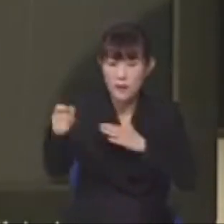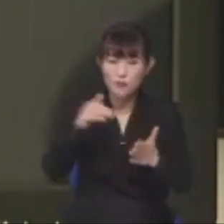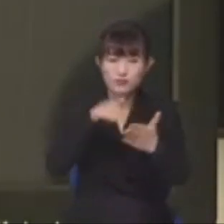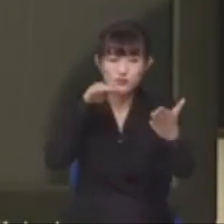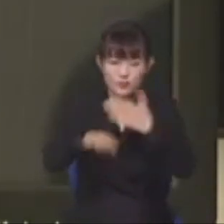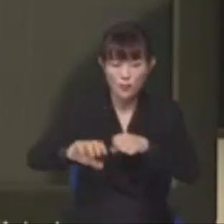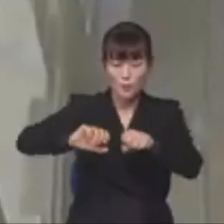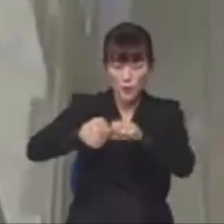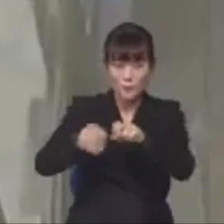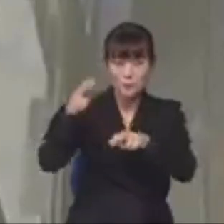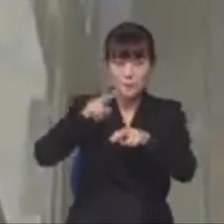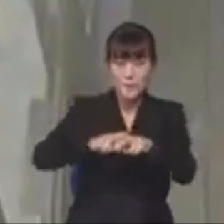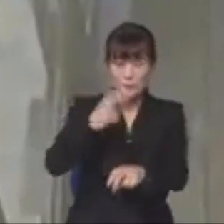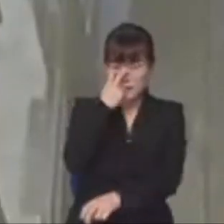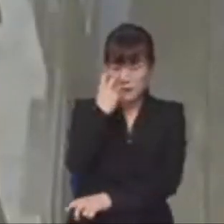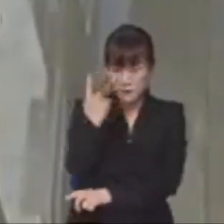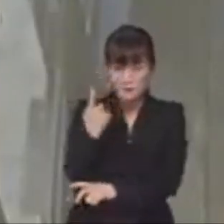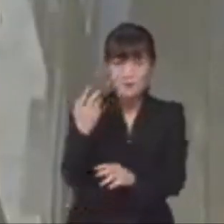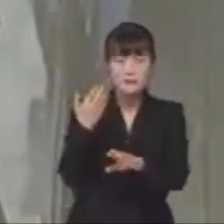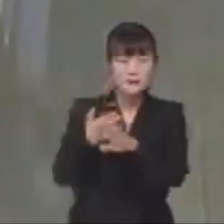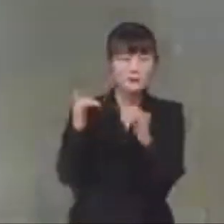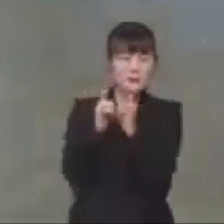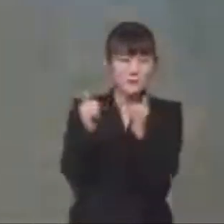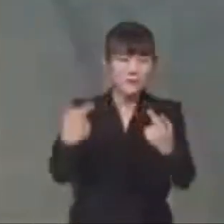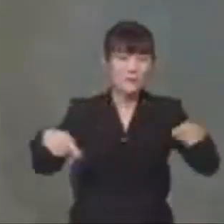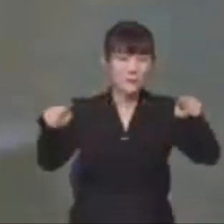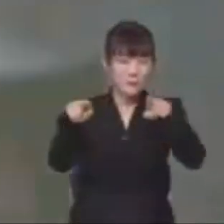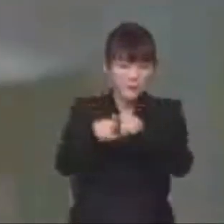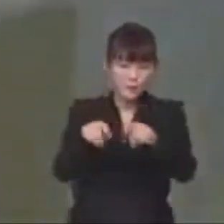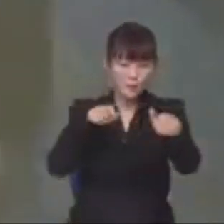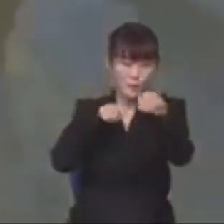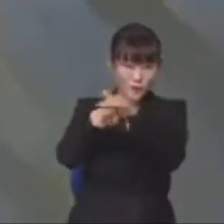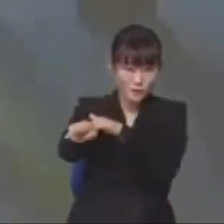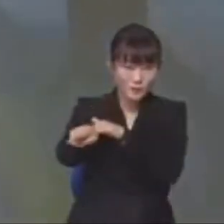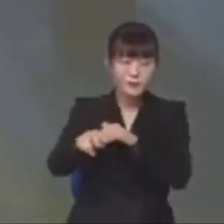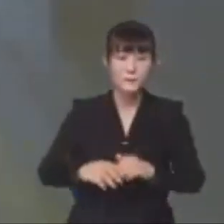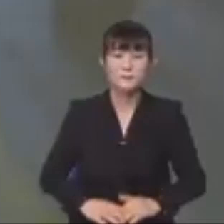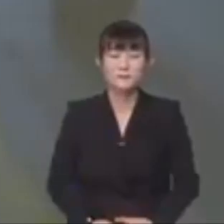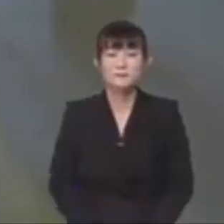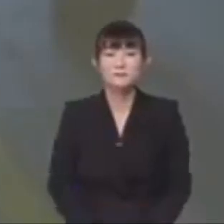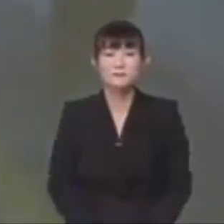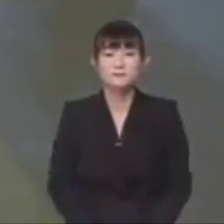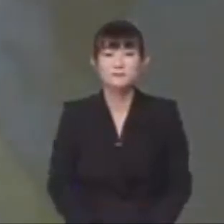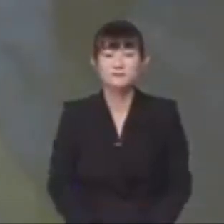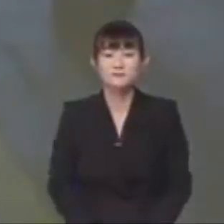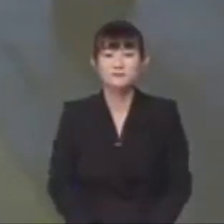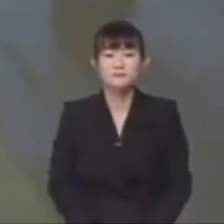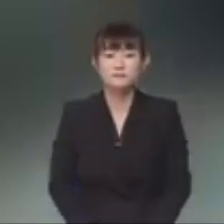오토바이를 탄 채 인근에서 대기하던 또 다른 한 명과 함께 현장을 떠났습니다